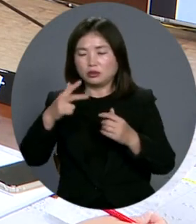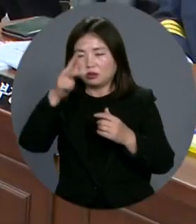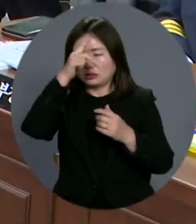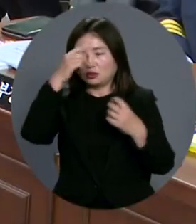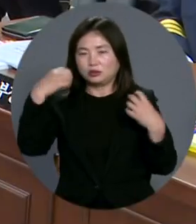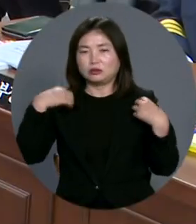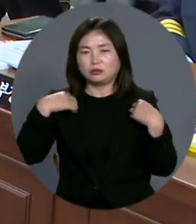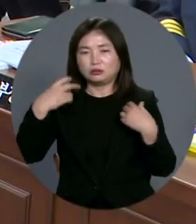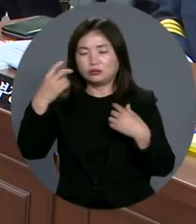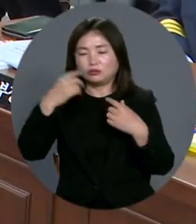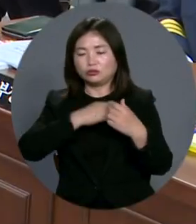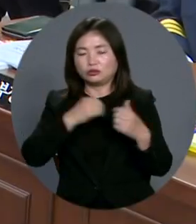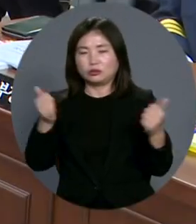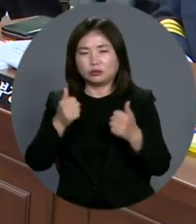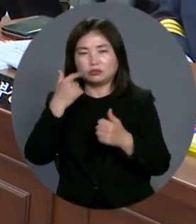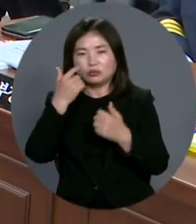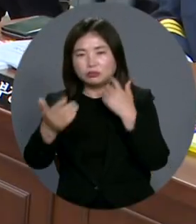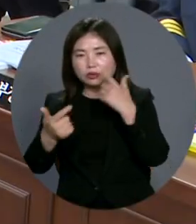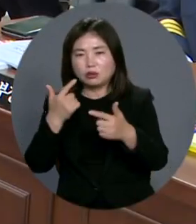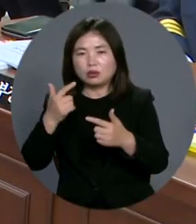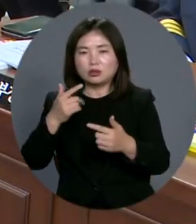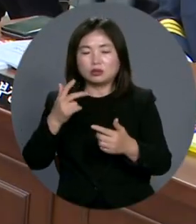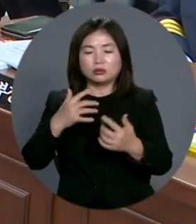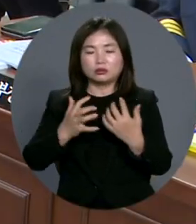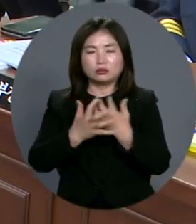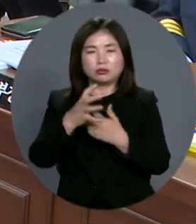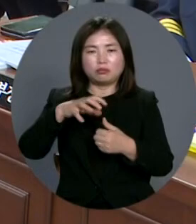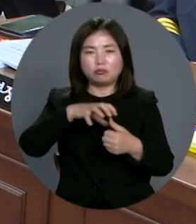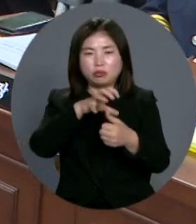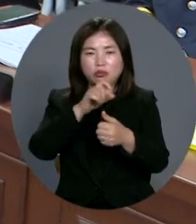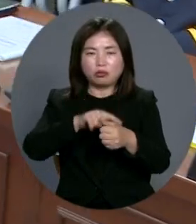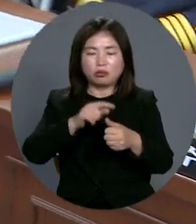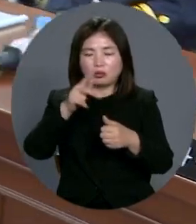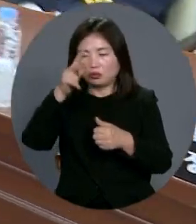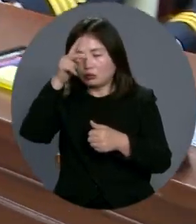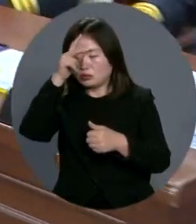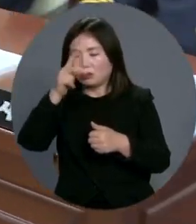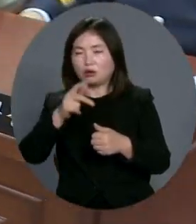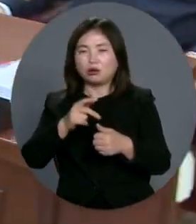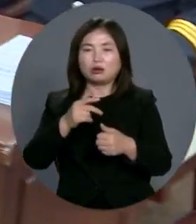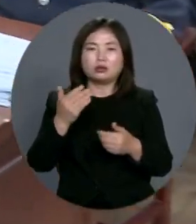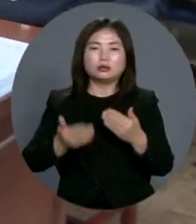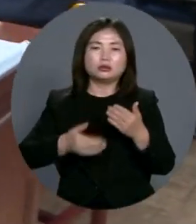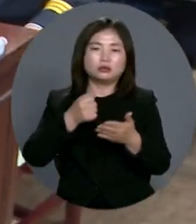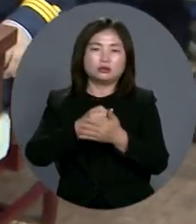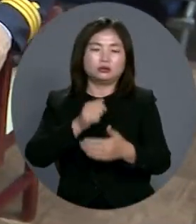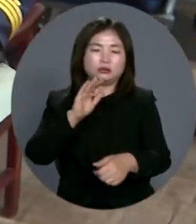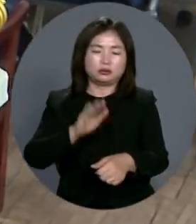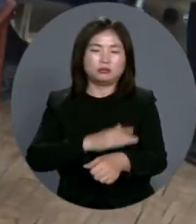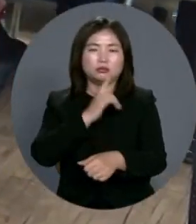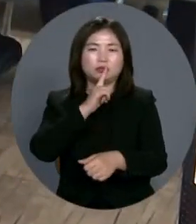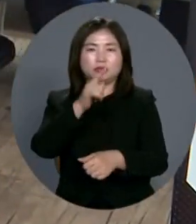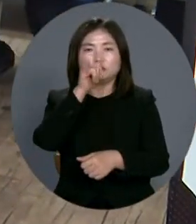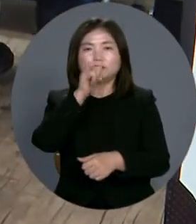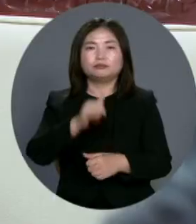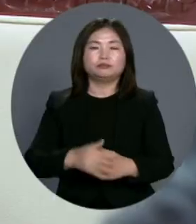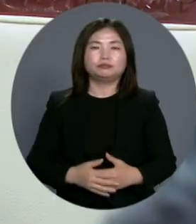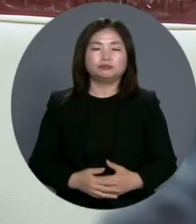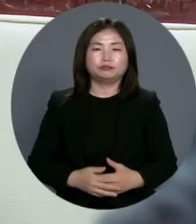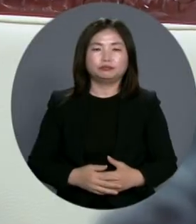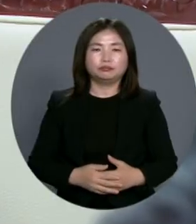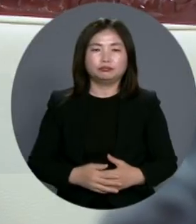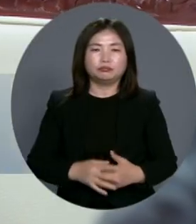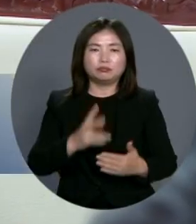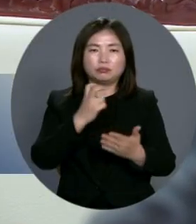감사에서 이번엔 집회를 보호하려 대구시와 충돌한 경찰 판단이 잘못됐다는 지적이 나왔습니다